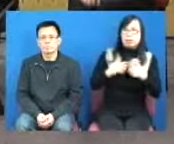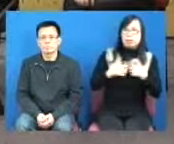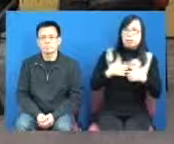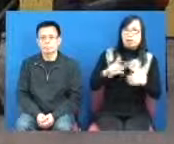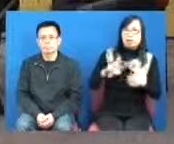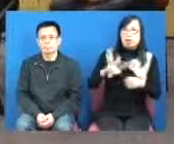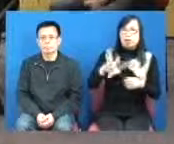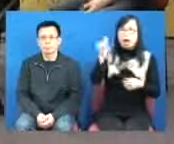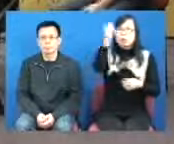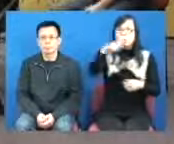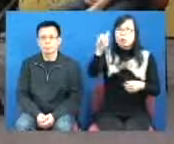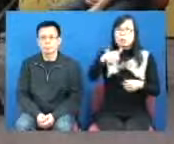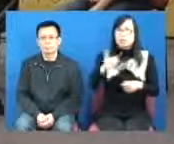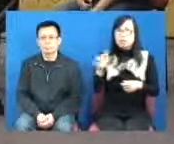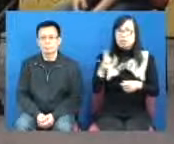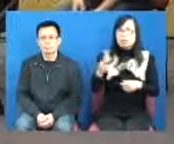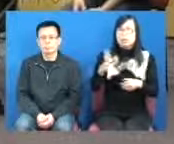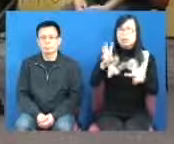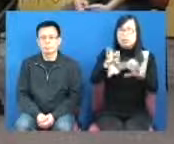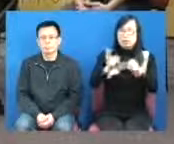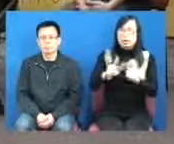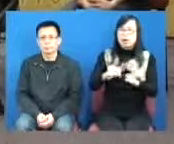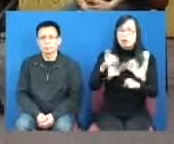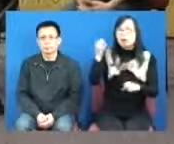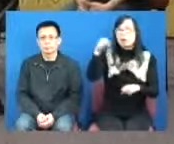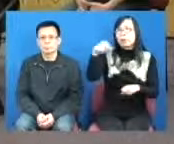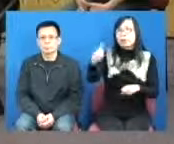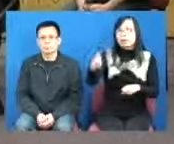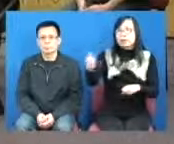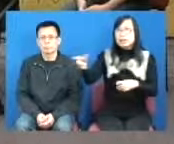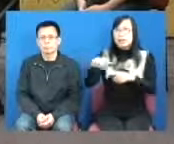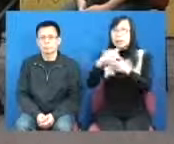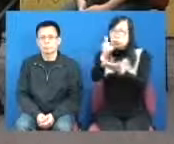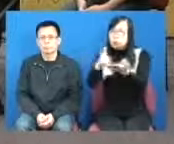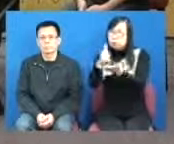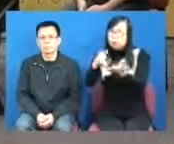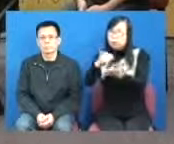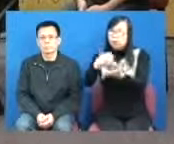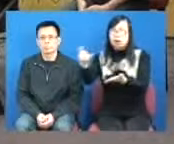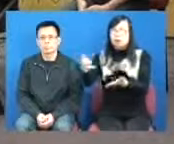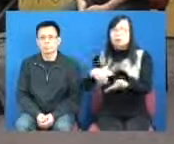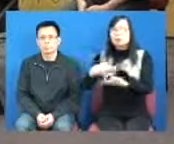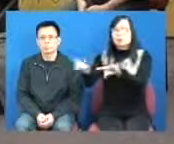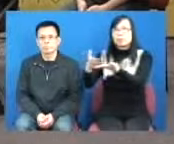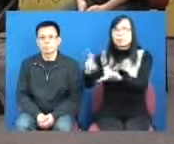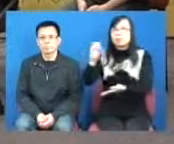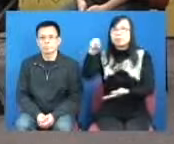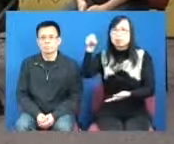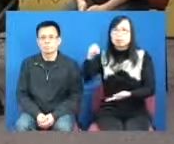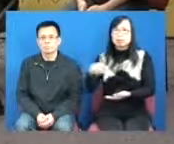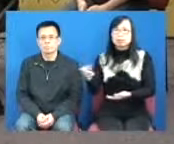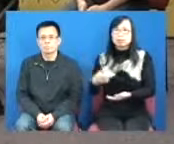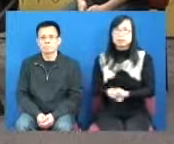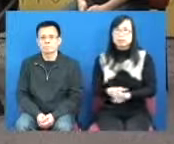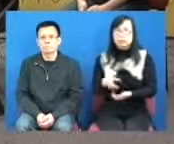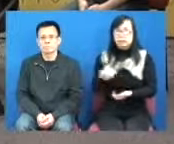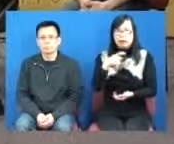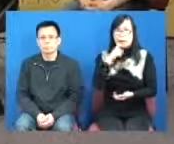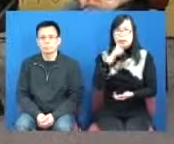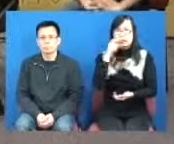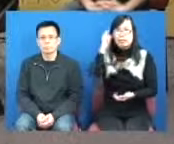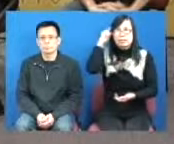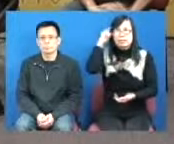這個六千元你說要即時拿走即時拿走你說要退稅你便要退稅你稅喂你有沒有理